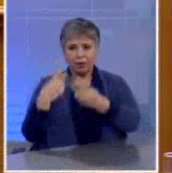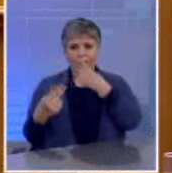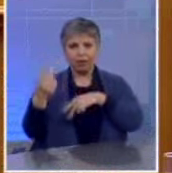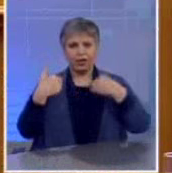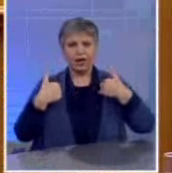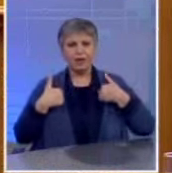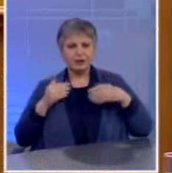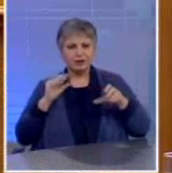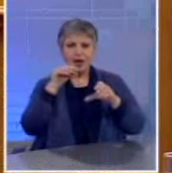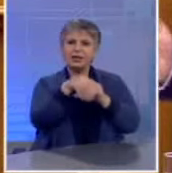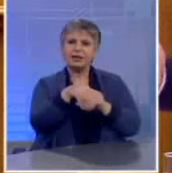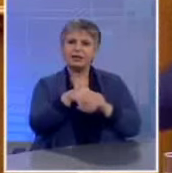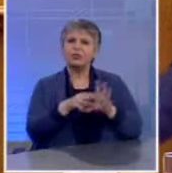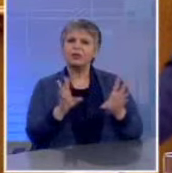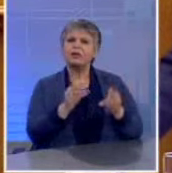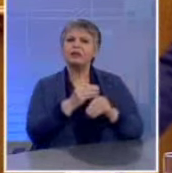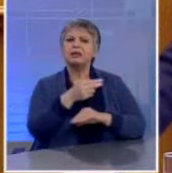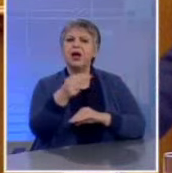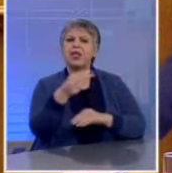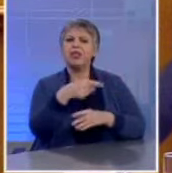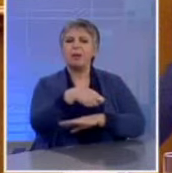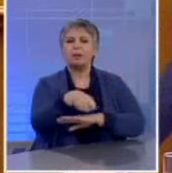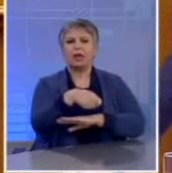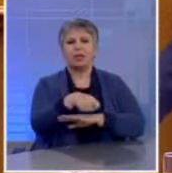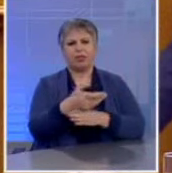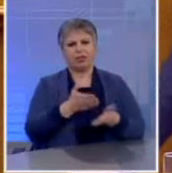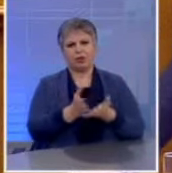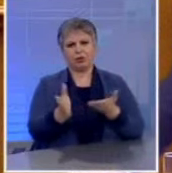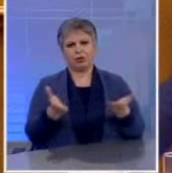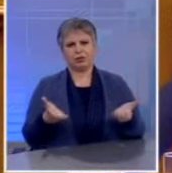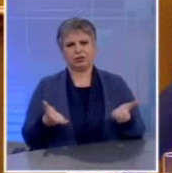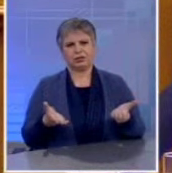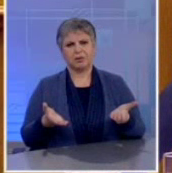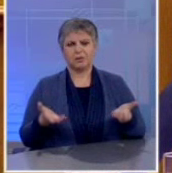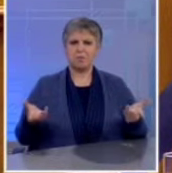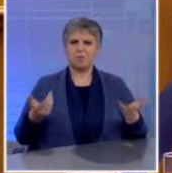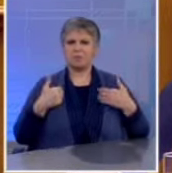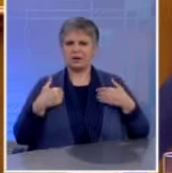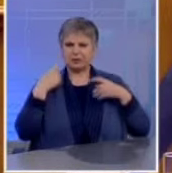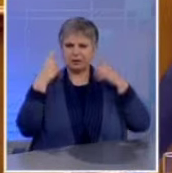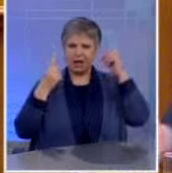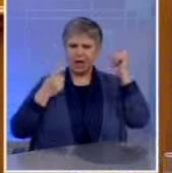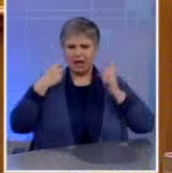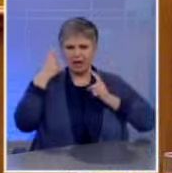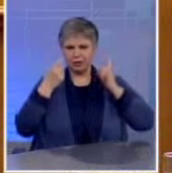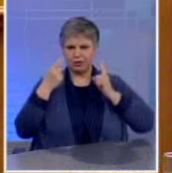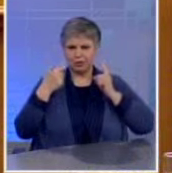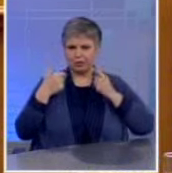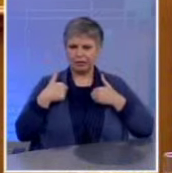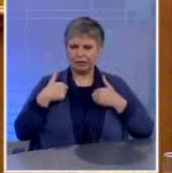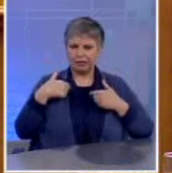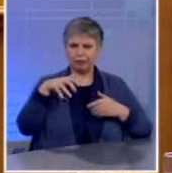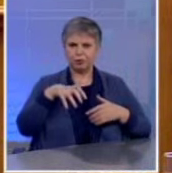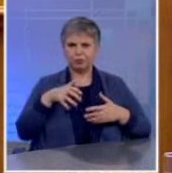δικαιοσύνη. Και βεβαίως αναρωτιέται κανείς αν πρέπει να γελάσει με το θράσος τους ή